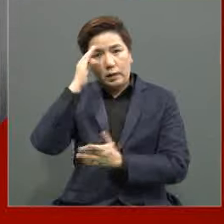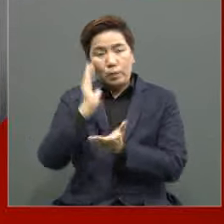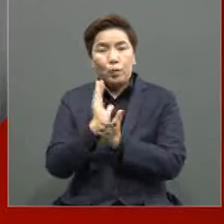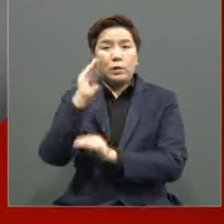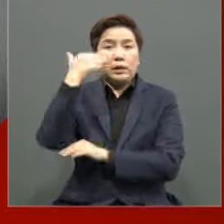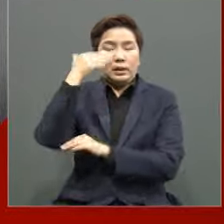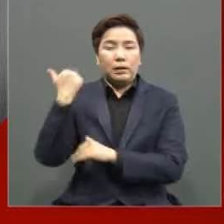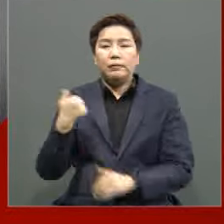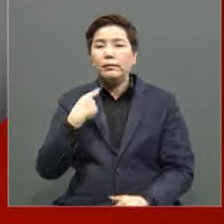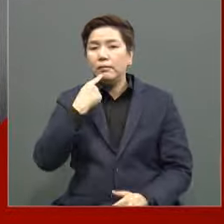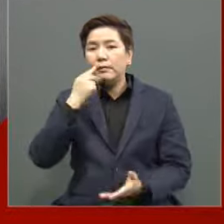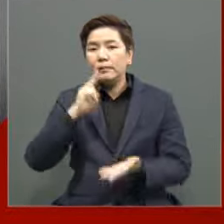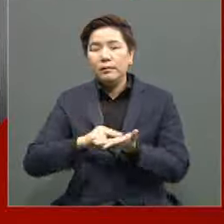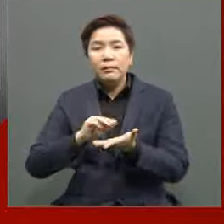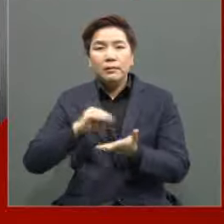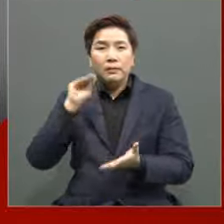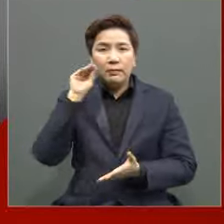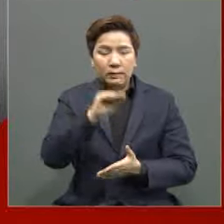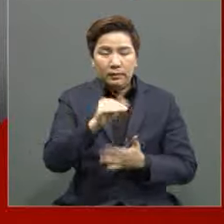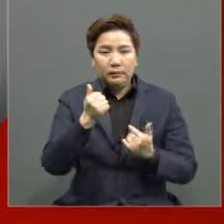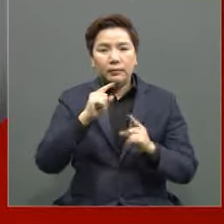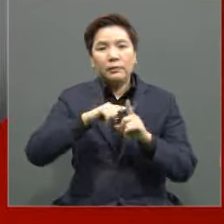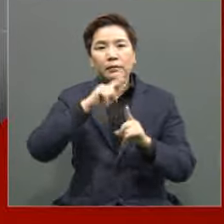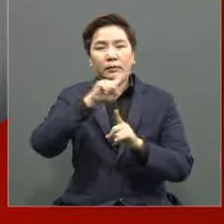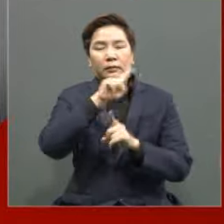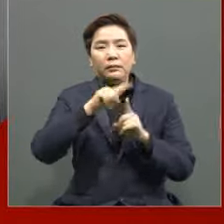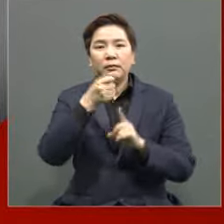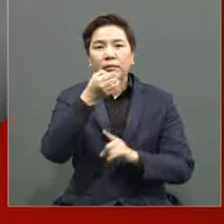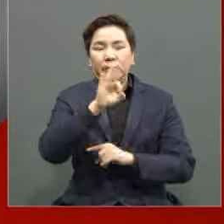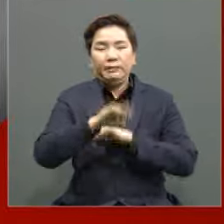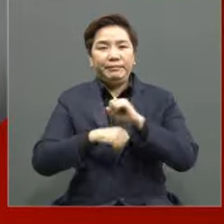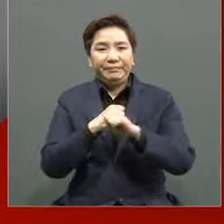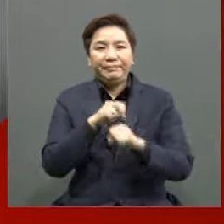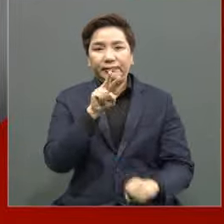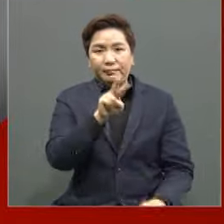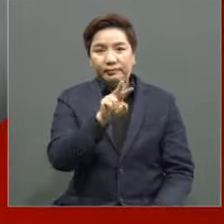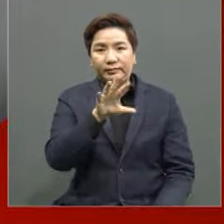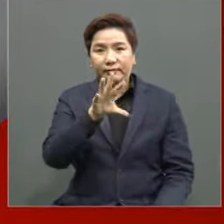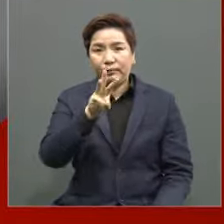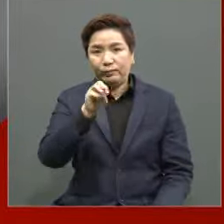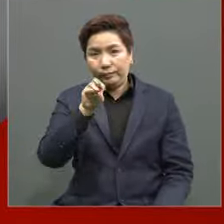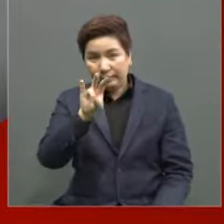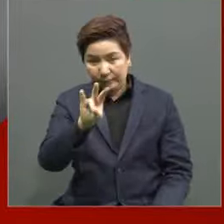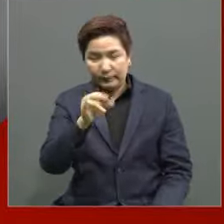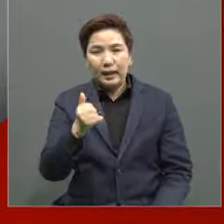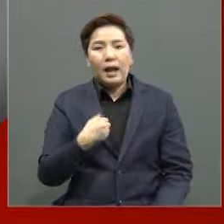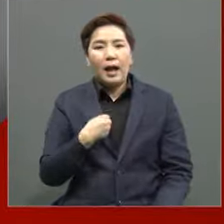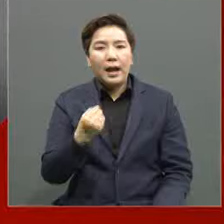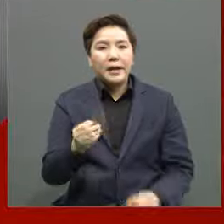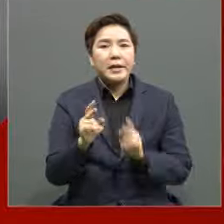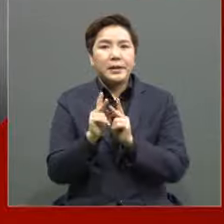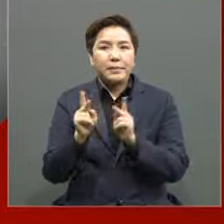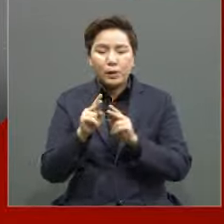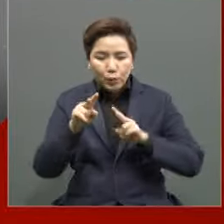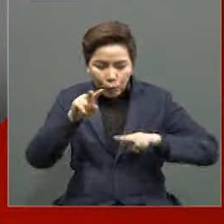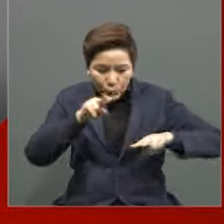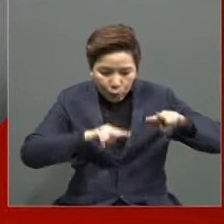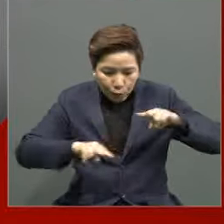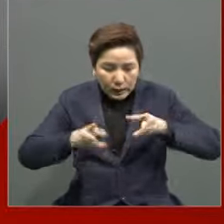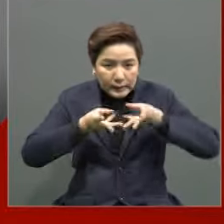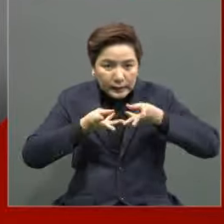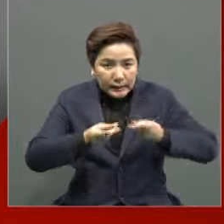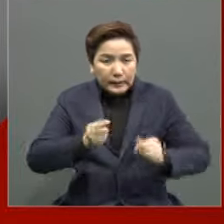าติได้มีหนังสือคำสั่งลงวันที่19มกราคม2567ให้ตั้งคณะกรรมการขึ้นมาตรวจสอบข้อเท็จจริงนะครับใ